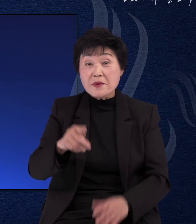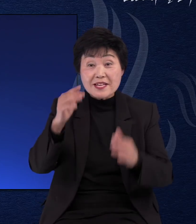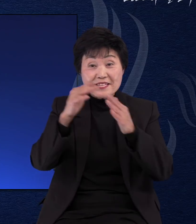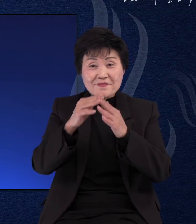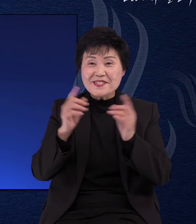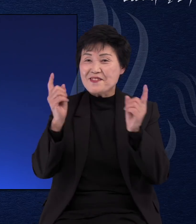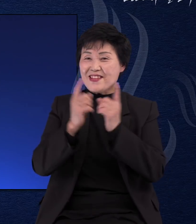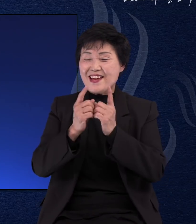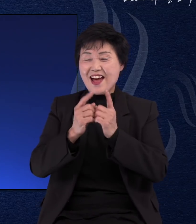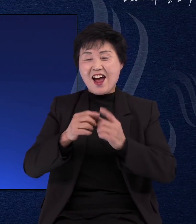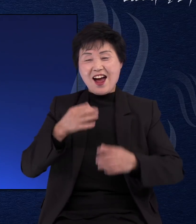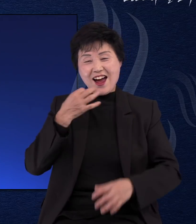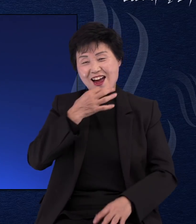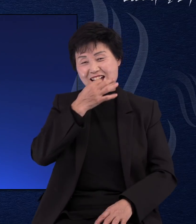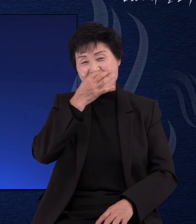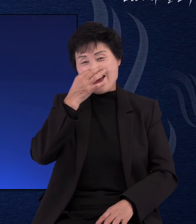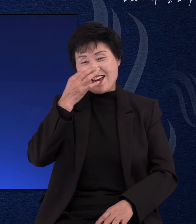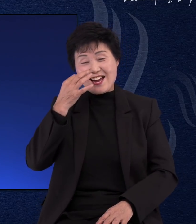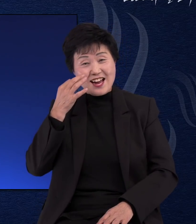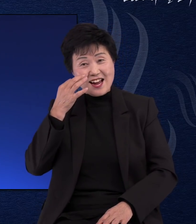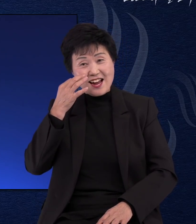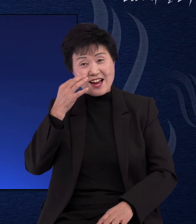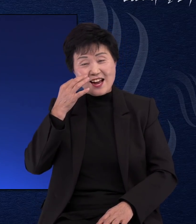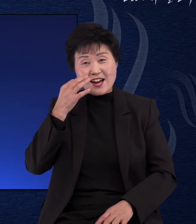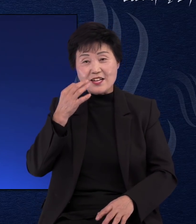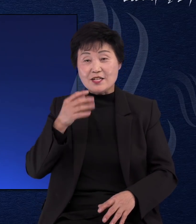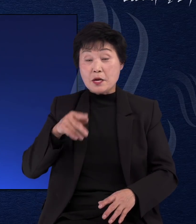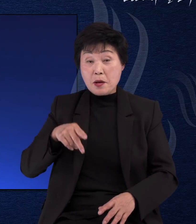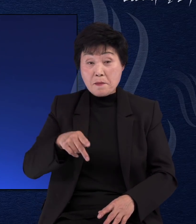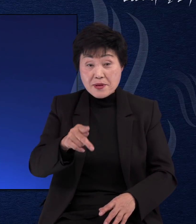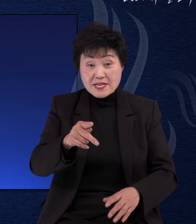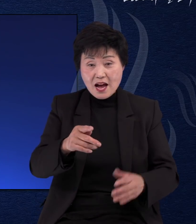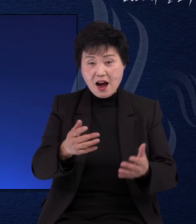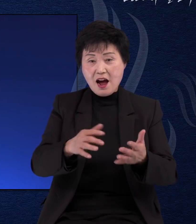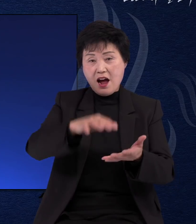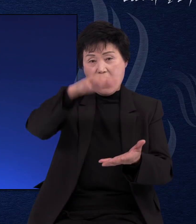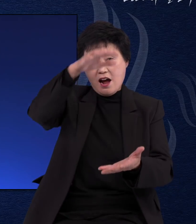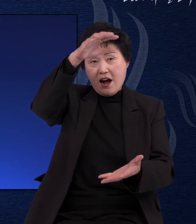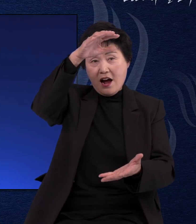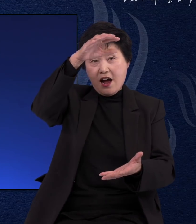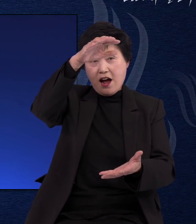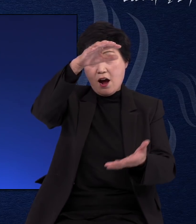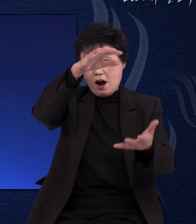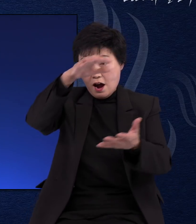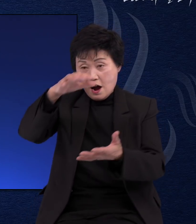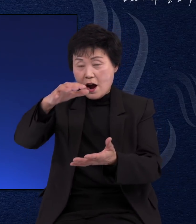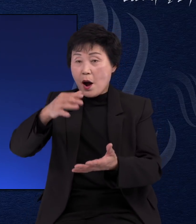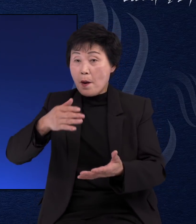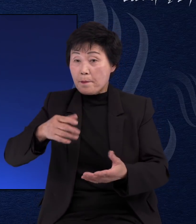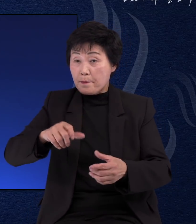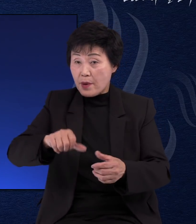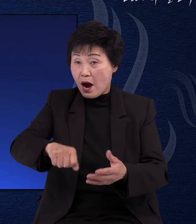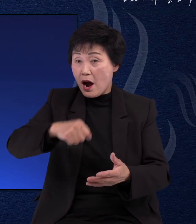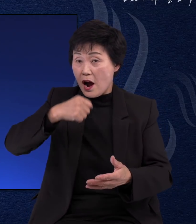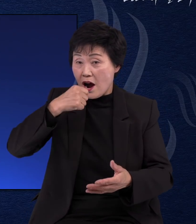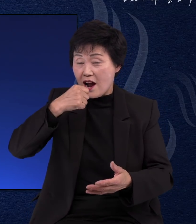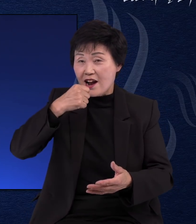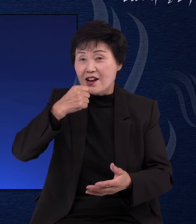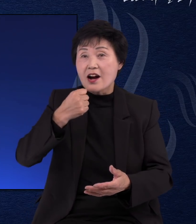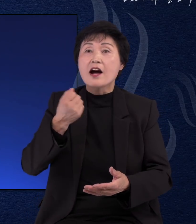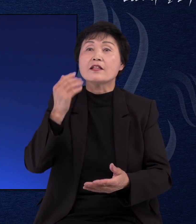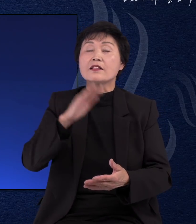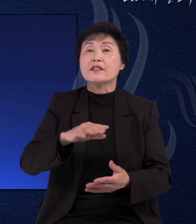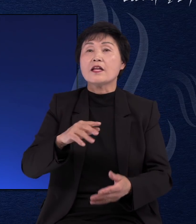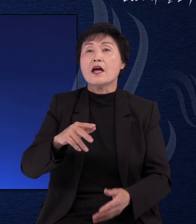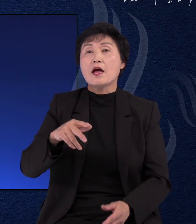나던지 가서 피자를 접시 산처럼 쌓아놓고 먹으려고 하는데, 저보다 피자를 더 좋아하는 목사님은